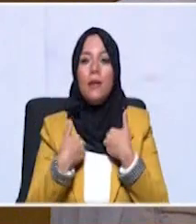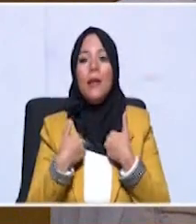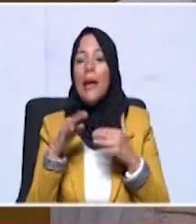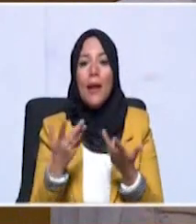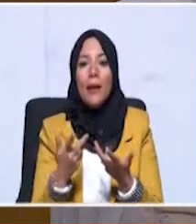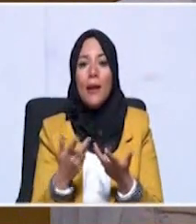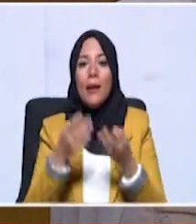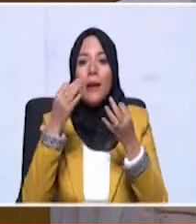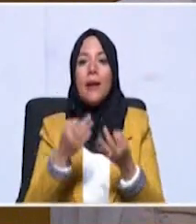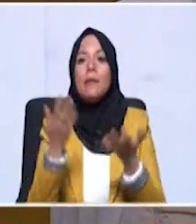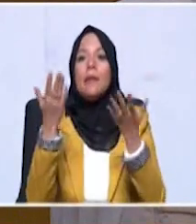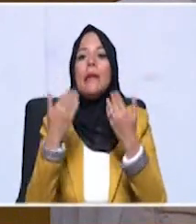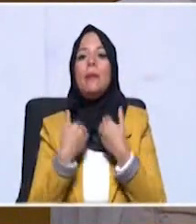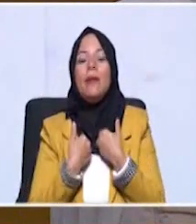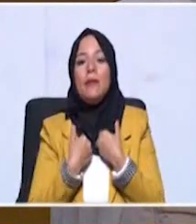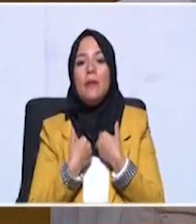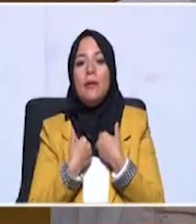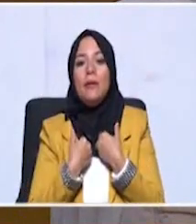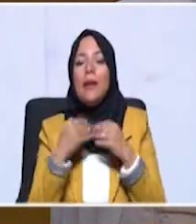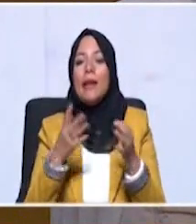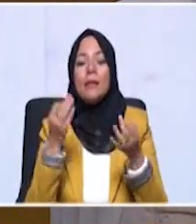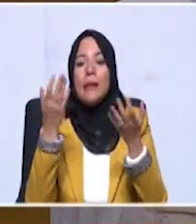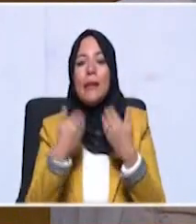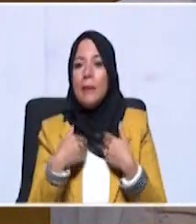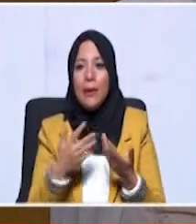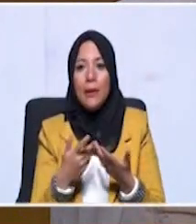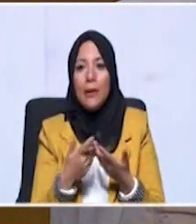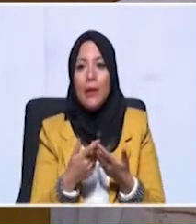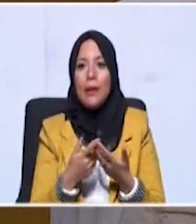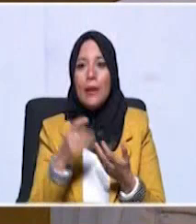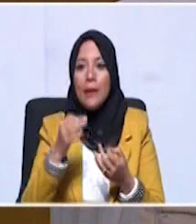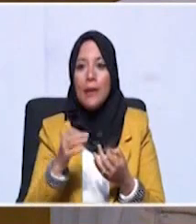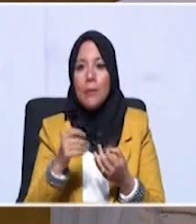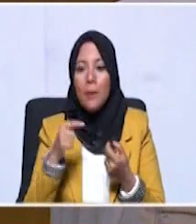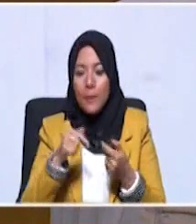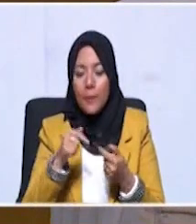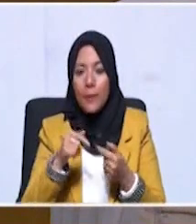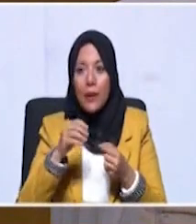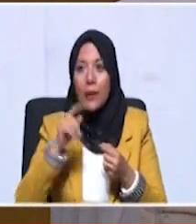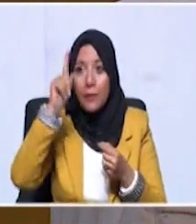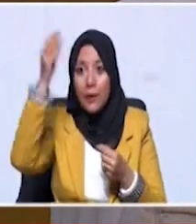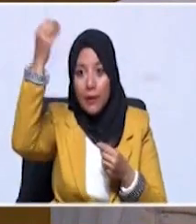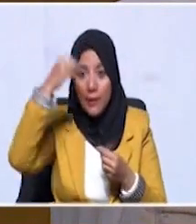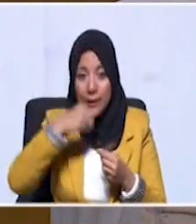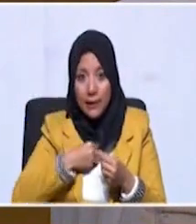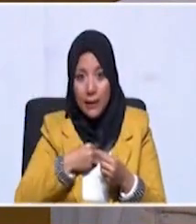بقى؟ فليستجيبوا لي. ما معنى فليستجيبوا لي؟ استجابة العبد لله، لأن الجزاء من جنس